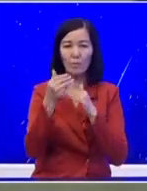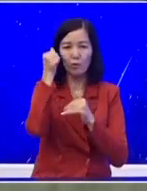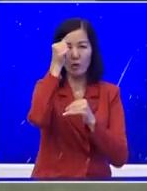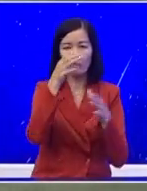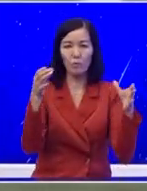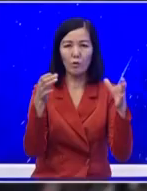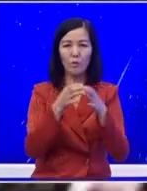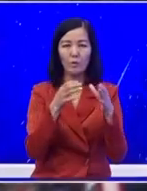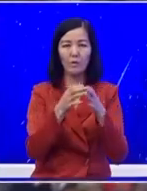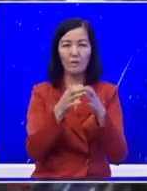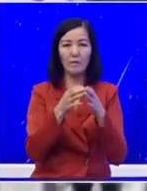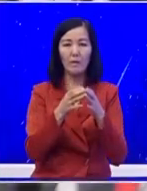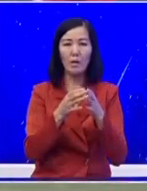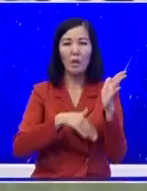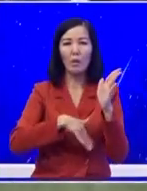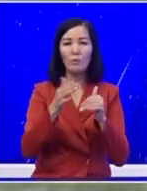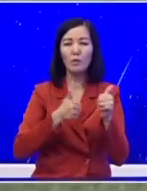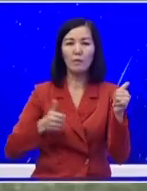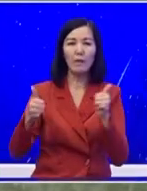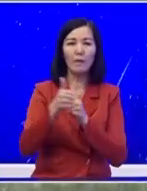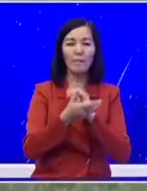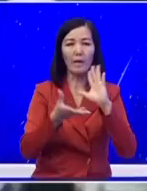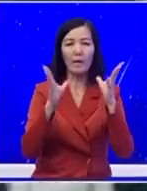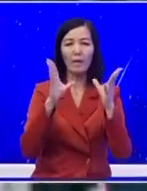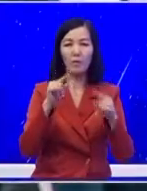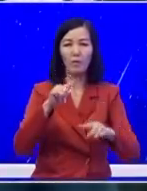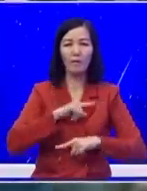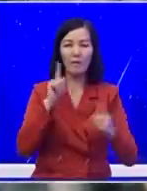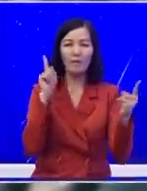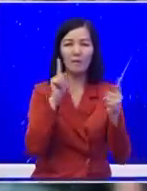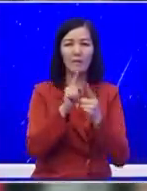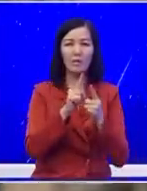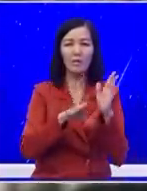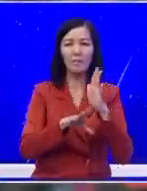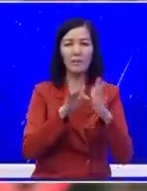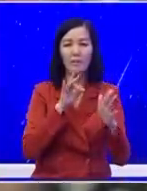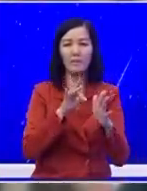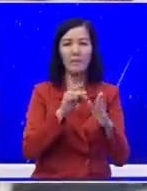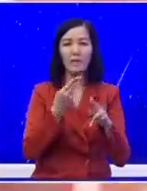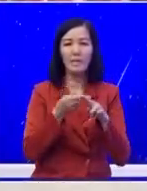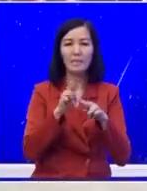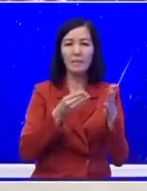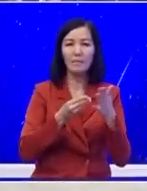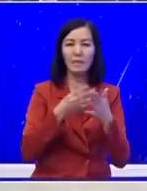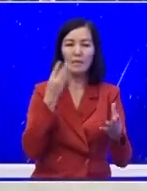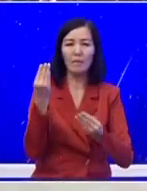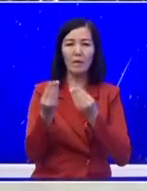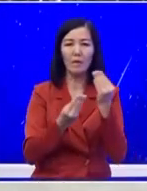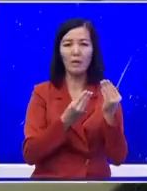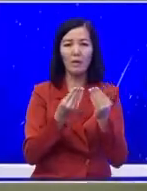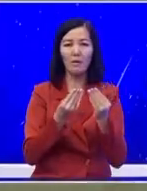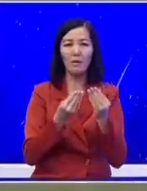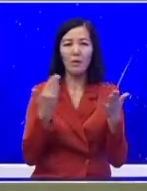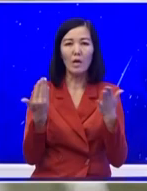клуб Канзас-Сити стал чемпионом НФЛ. По итогам финальной встречи Махомс был признан самым ценным игроком. Обзор